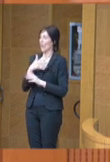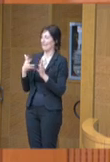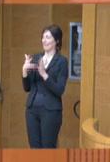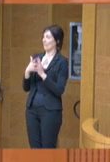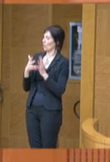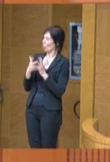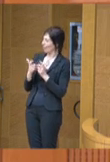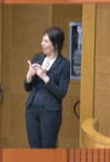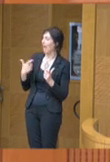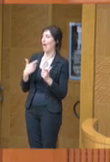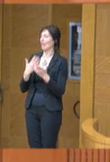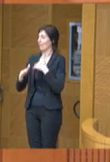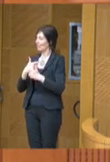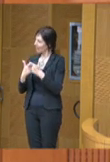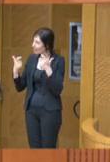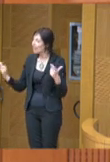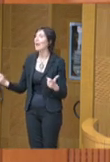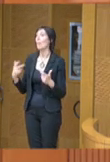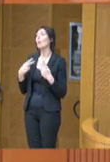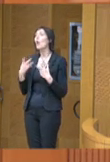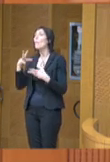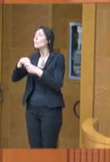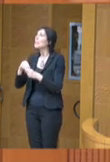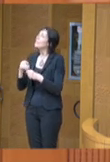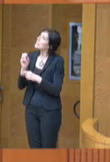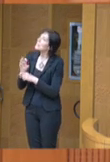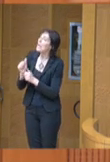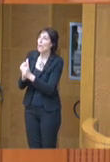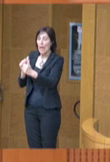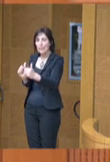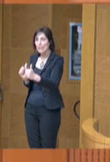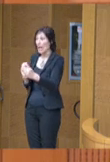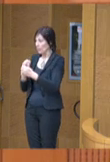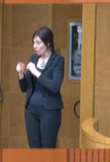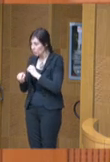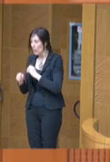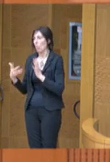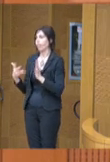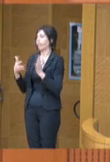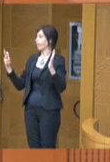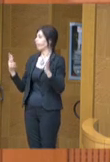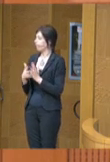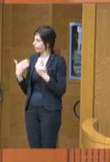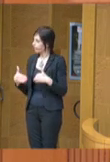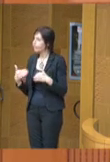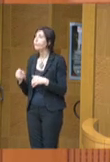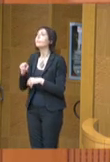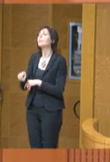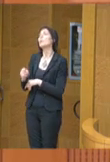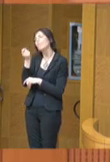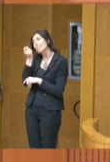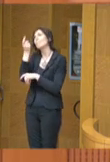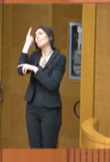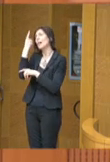la scuola, in quanto la didattica a distanza aveva rappresentato per loro una barriera. Di qui nasce l'idea, con